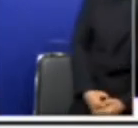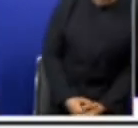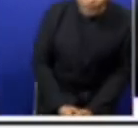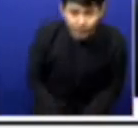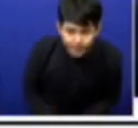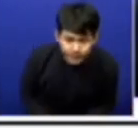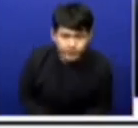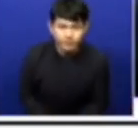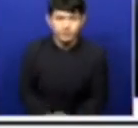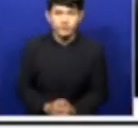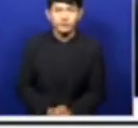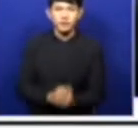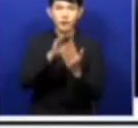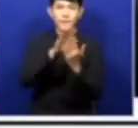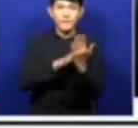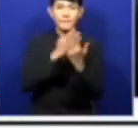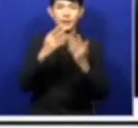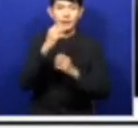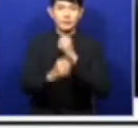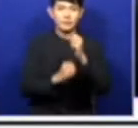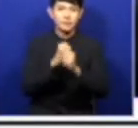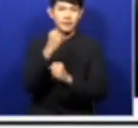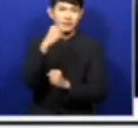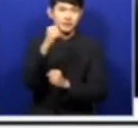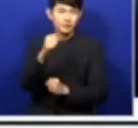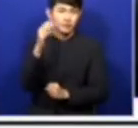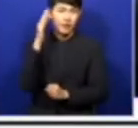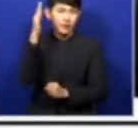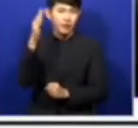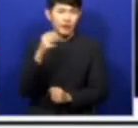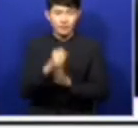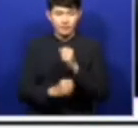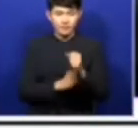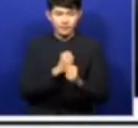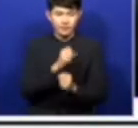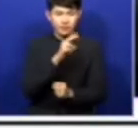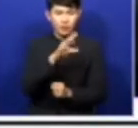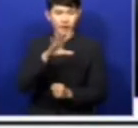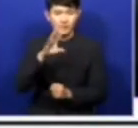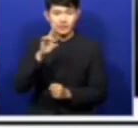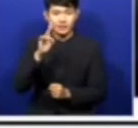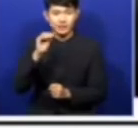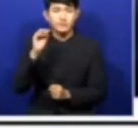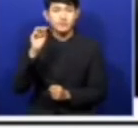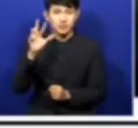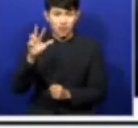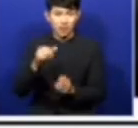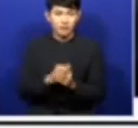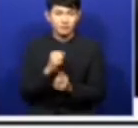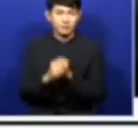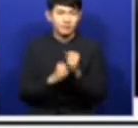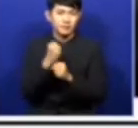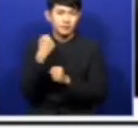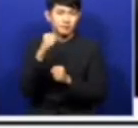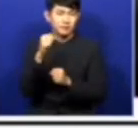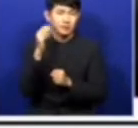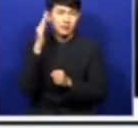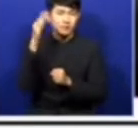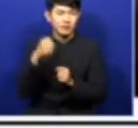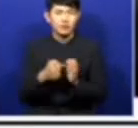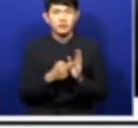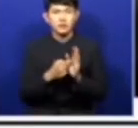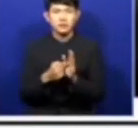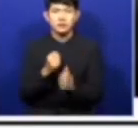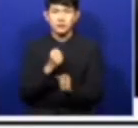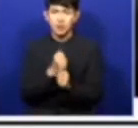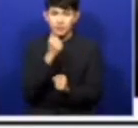าในอีก10ปีข้างหน้าเนี่ยนะครับคือปี2573จะเสนอหรือว่าจะสามารถทำ